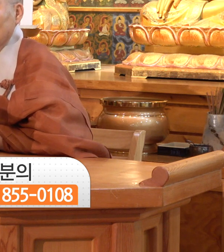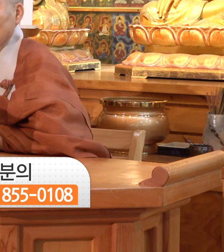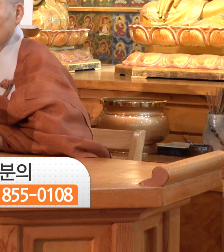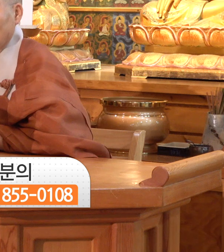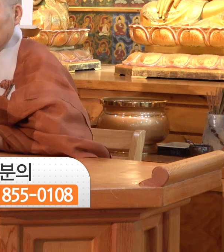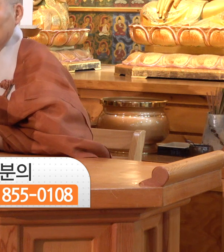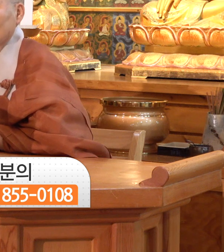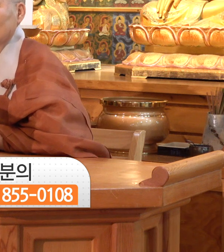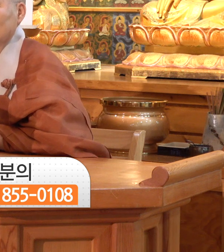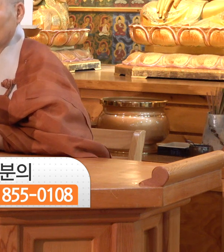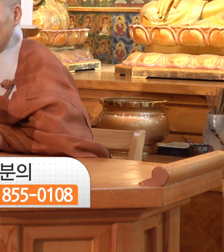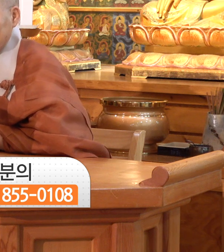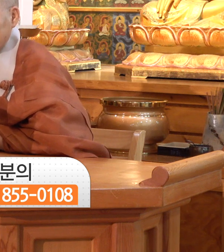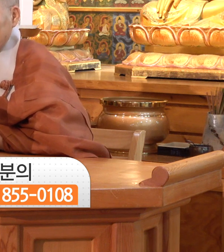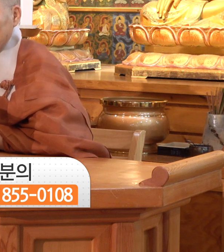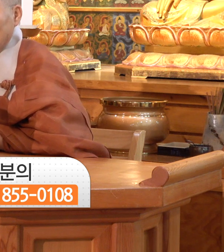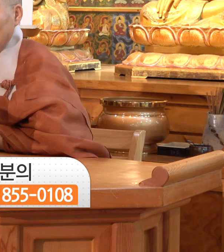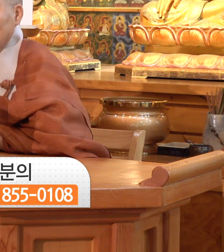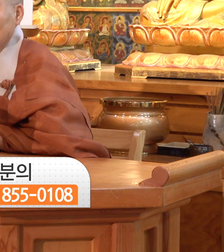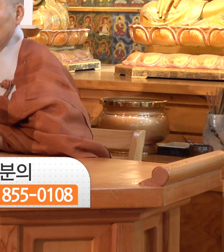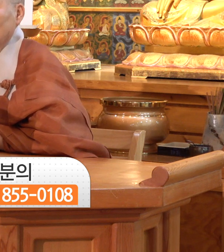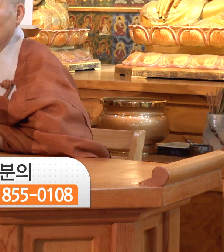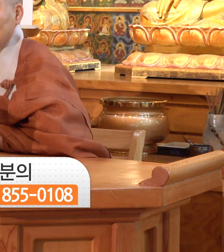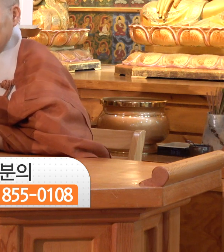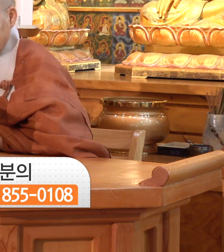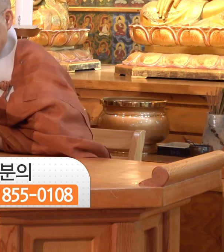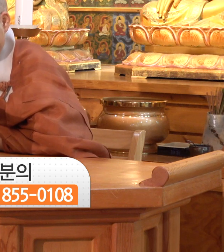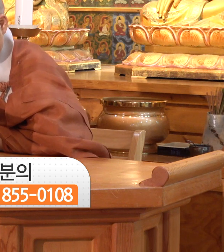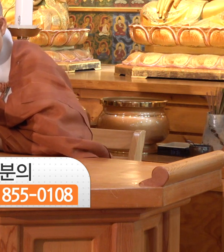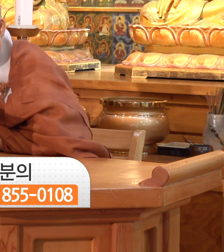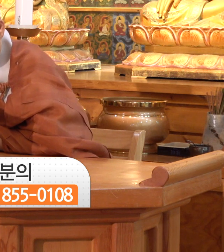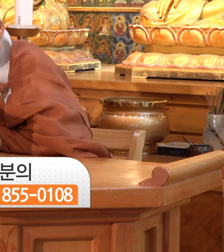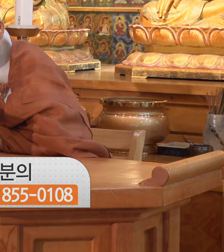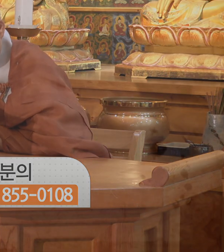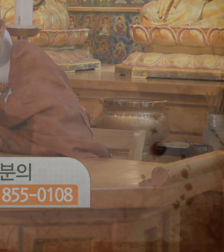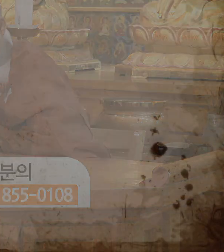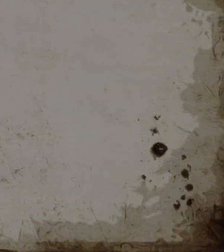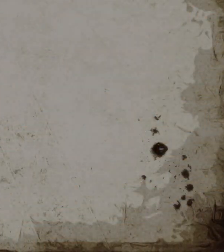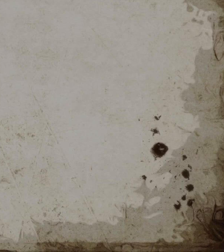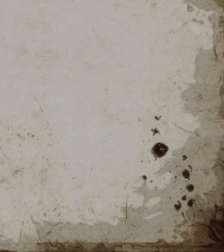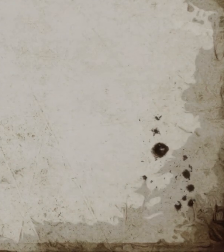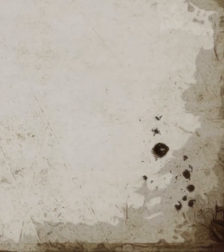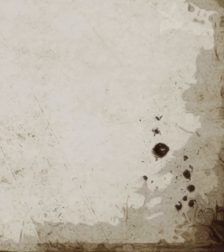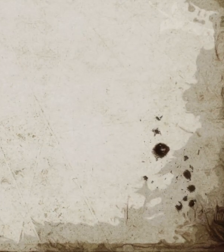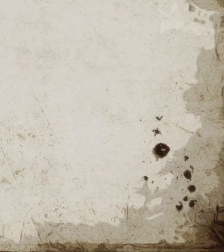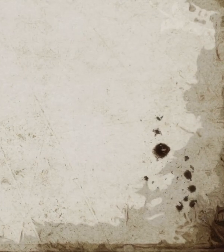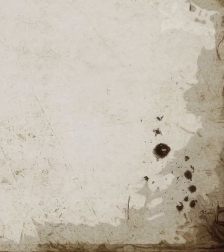도와주시기를 간곡히 부탁드립니다. 고맙습니다.